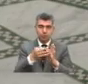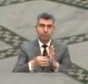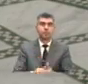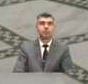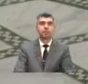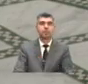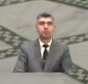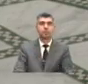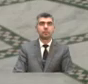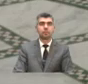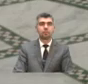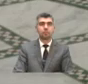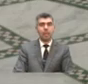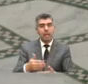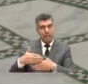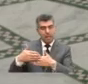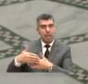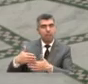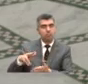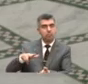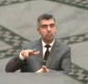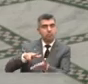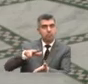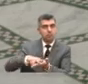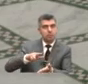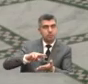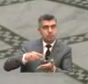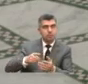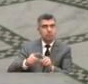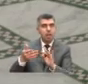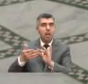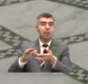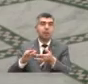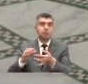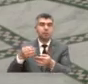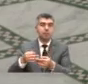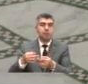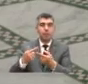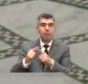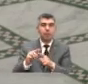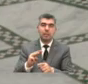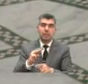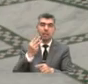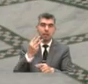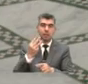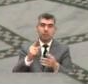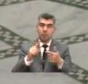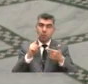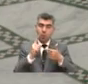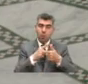33 اللي هو في طور المصادقة اللي غيمأسس هذا التعليم الرقمي عبر ثلاثة ديال المستويات. المستوى الأول